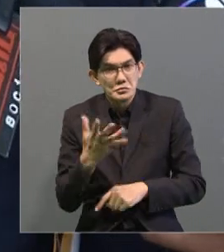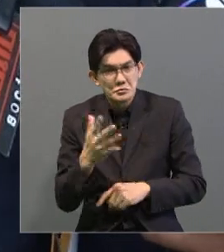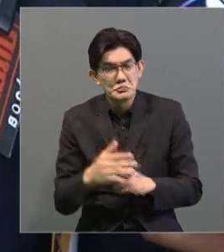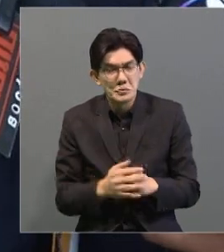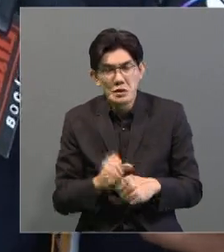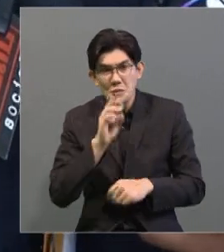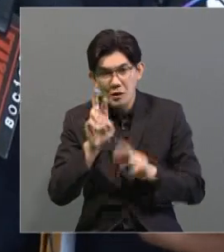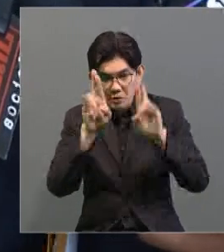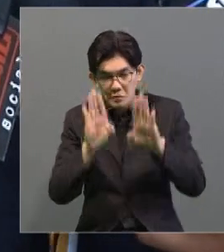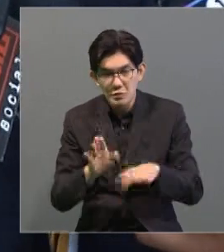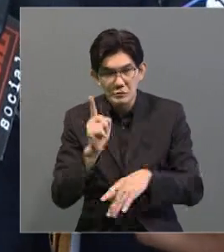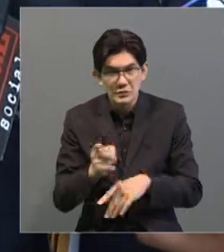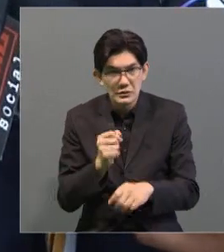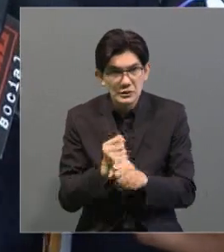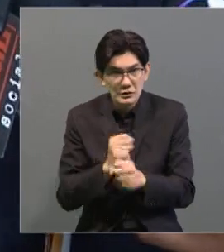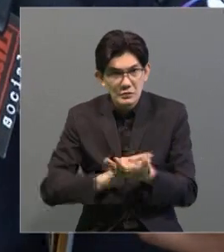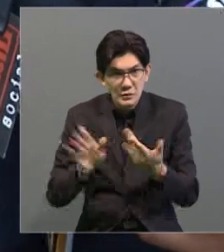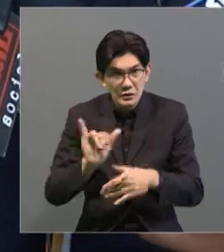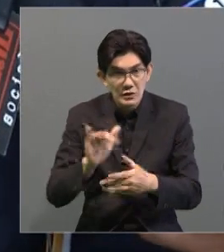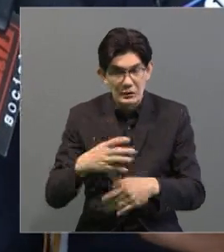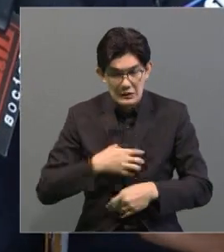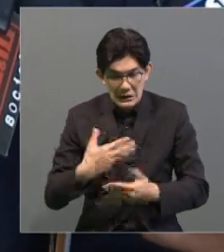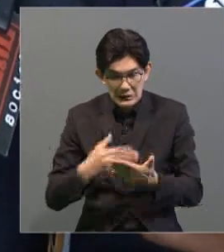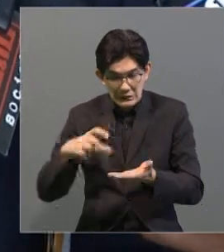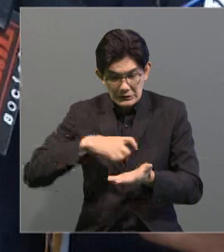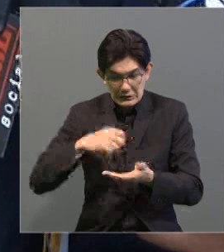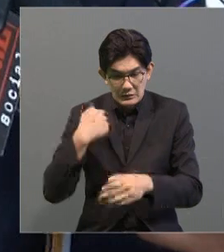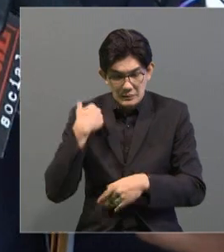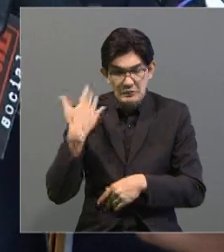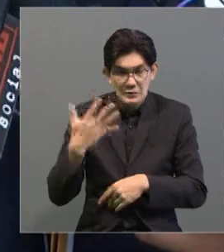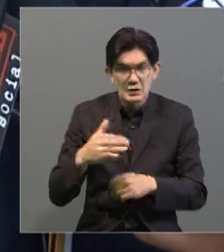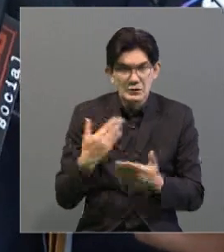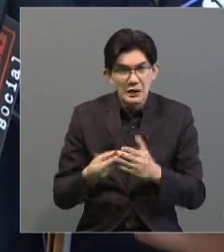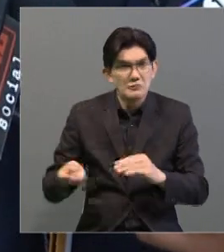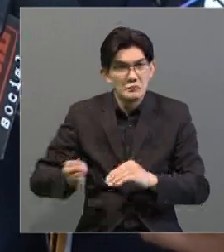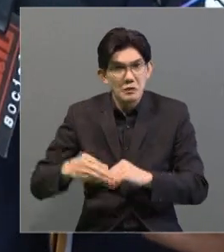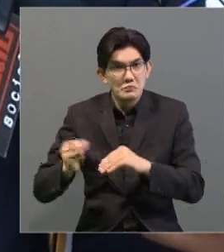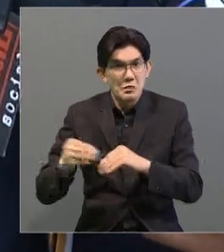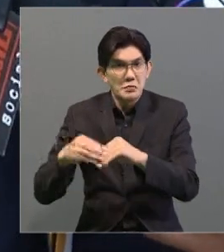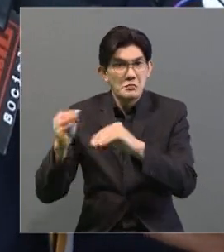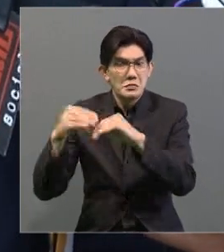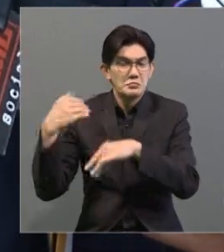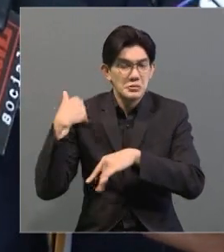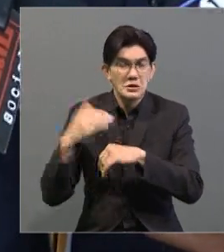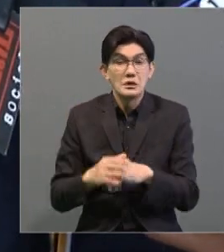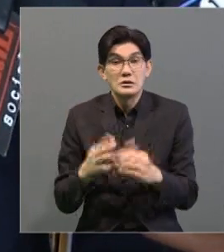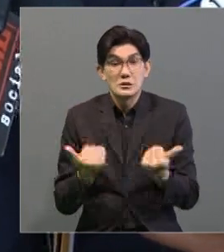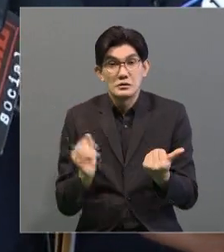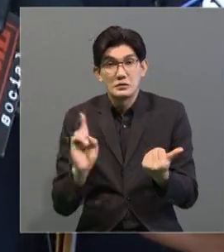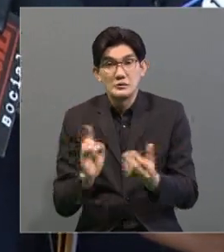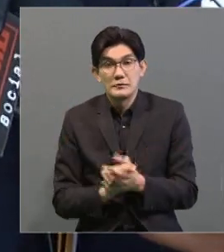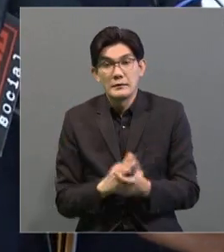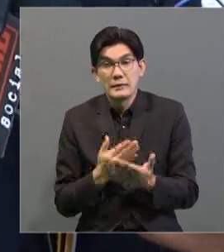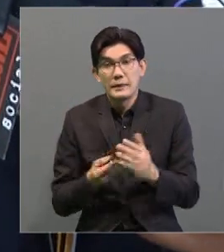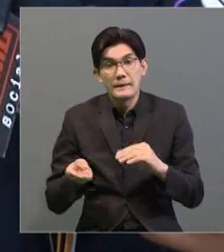ยังไม่เรียบร้อยนะพี่อยากได้เงินพี่คืนไหมถ้าพี่อยากได้เงินพี่คืนพี่ต้องเติมเงินเติมไปเติมมาเติมไปเติมมาคุณผู้ชมฮะสุดท้ายเนี่ยเติ